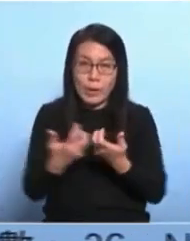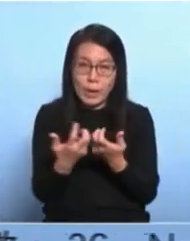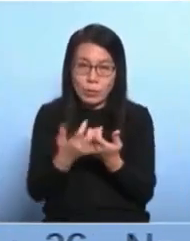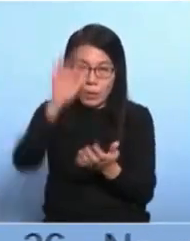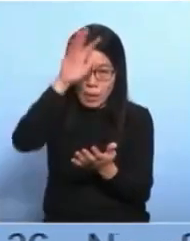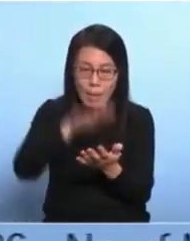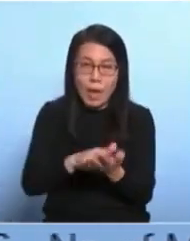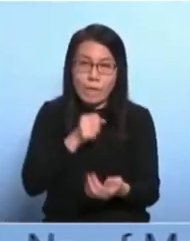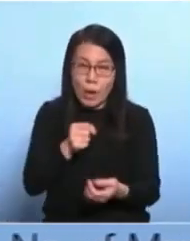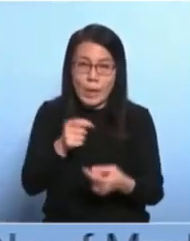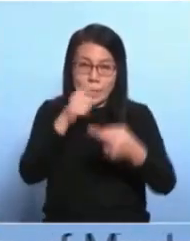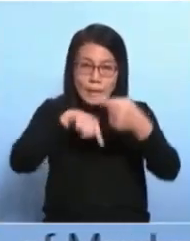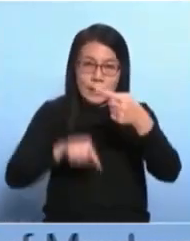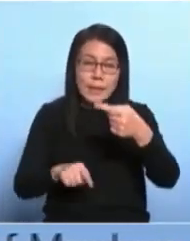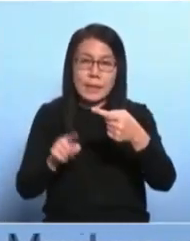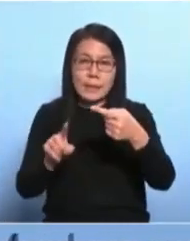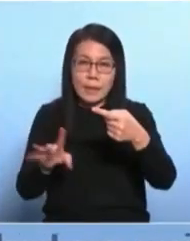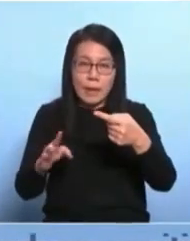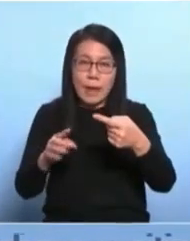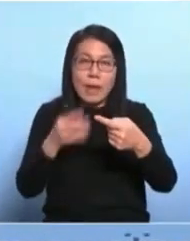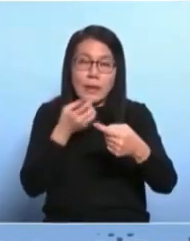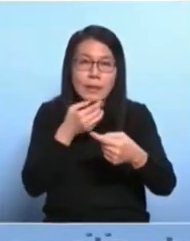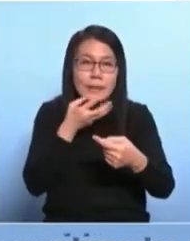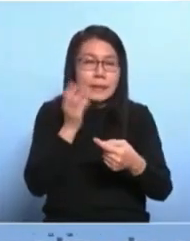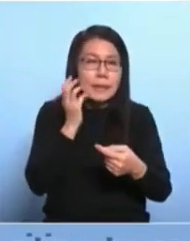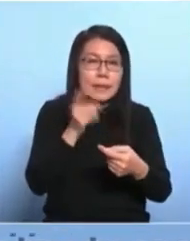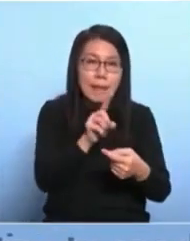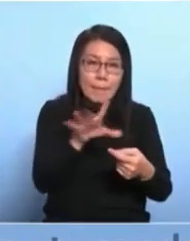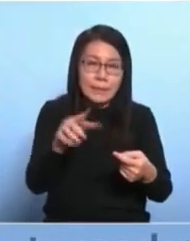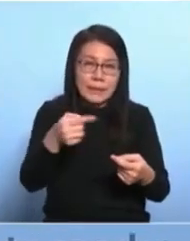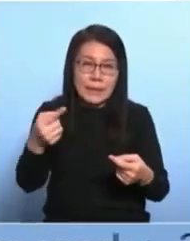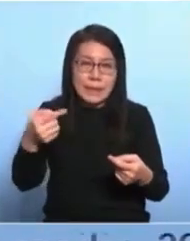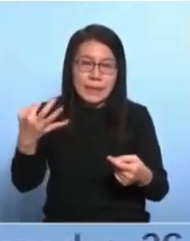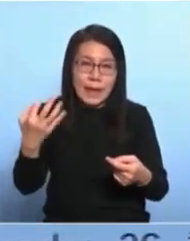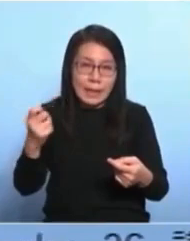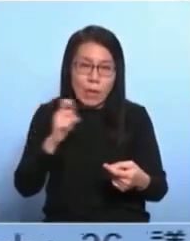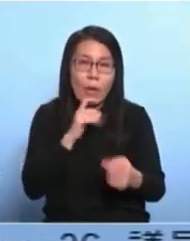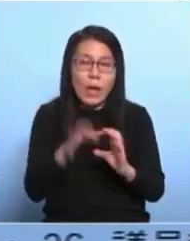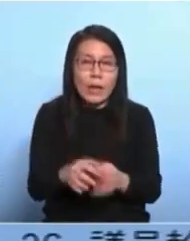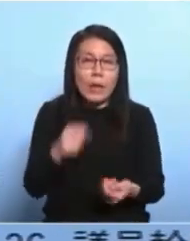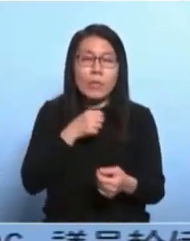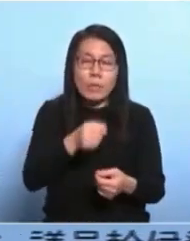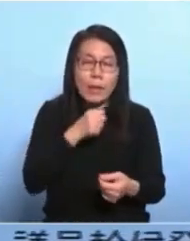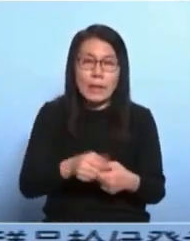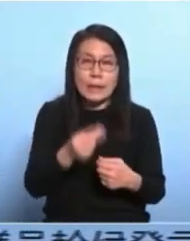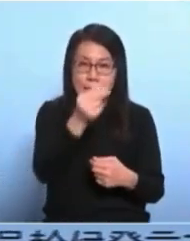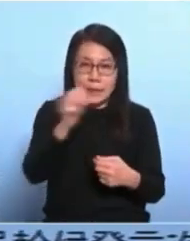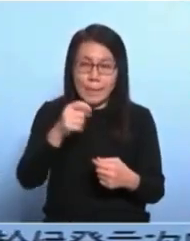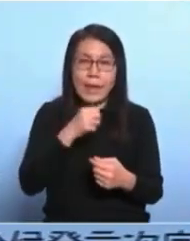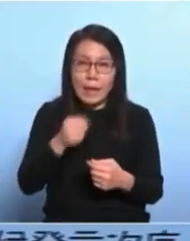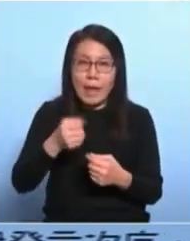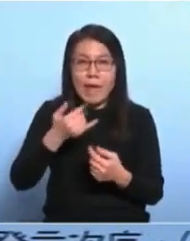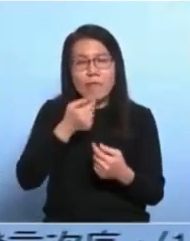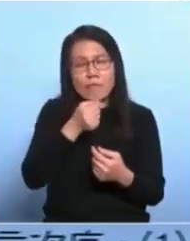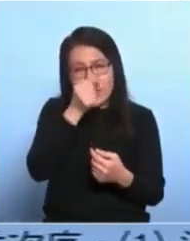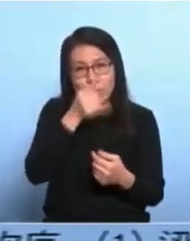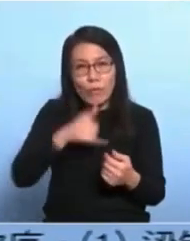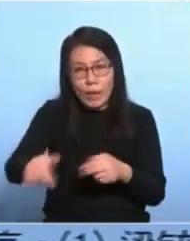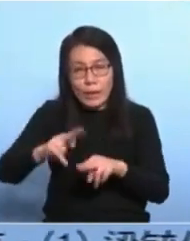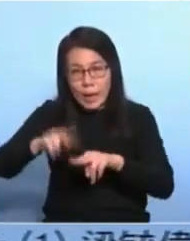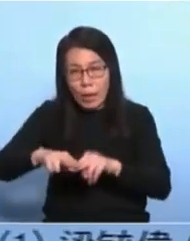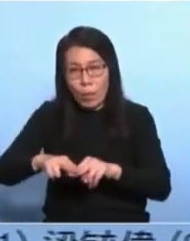共訪問了1000名15至39歲青年，當中超過 70% 受訪者是有意去到內地升學或者